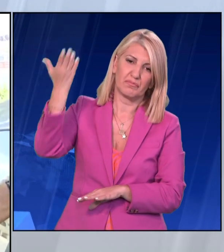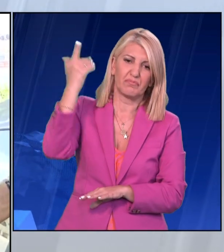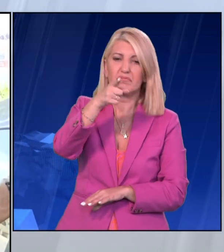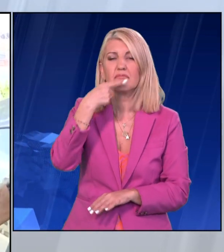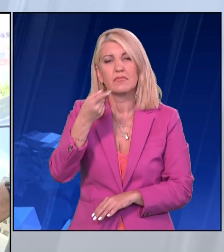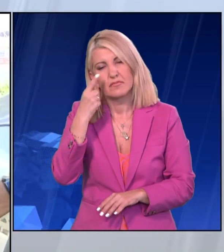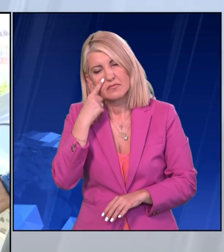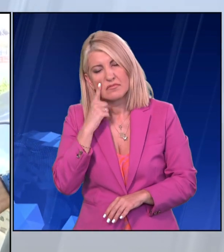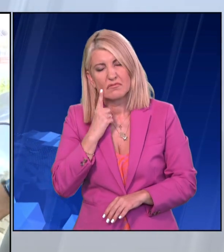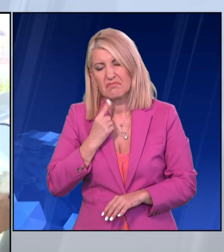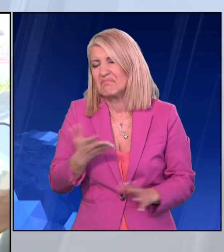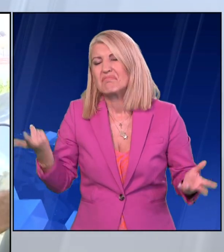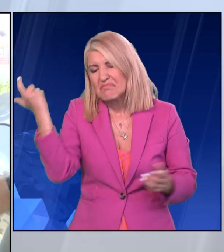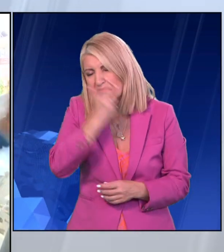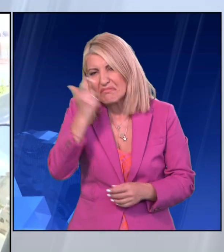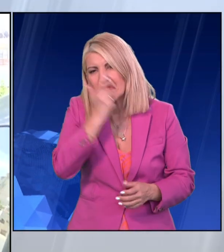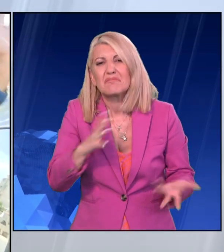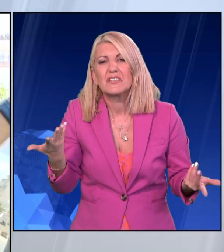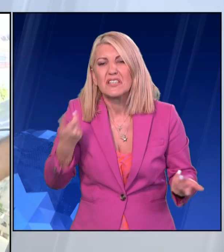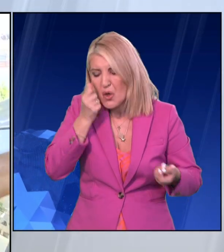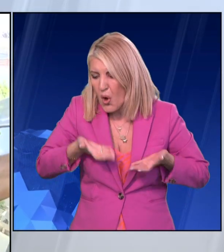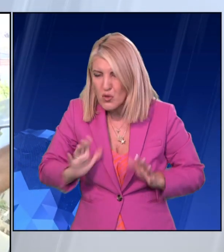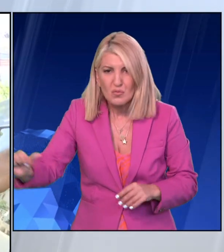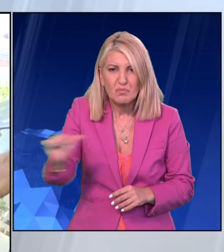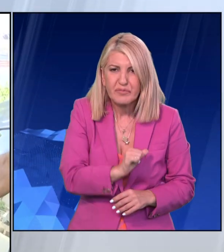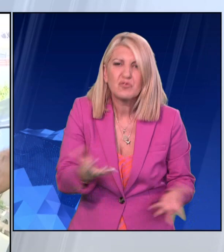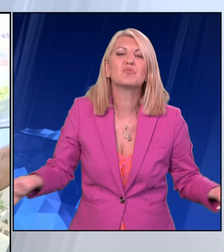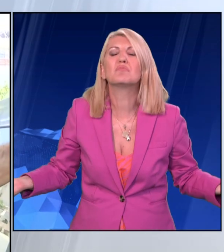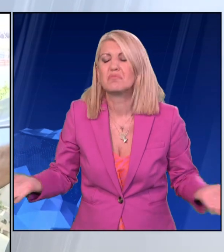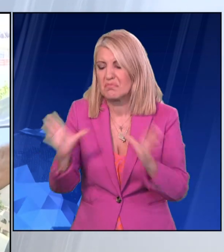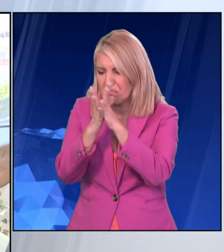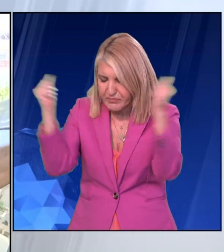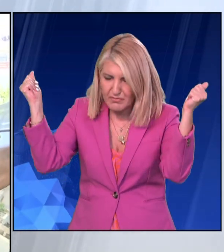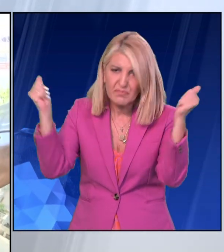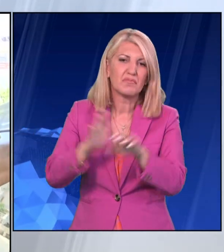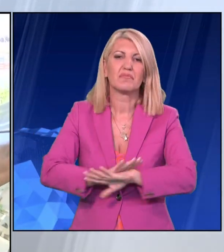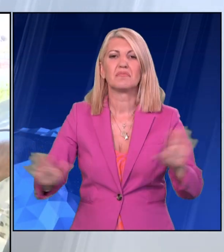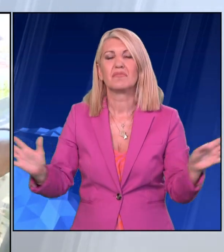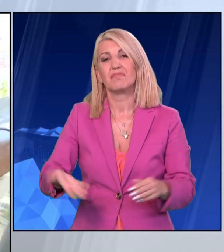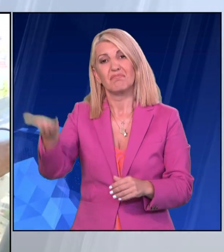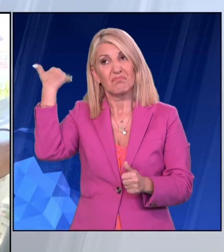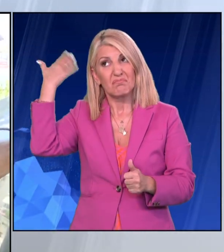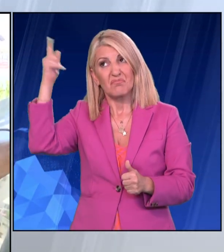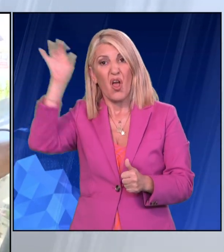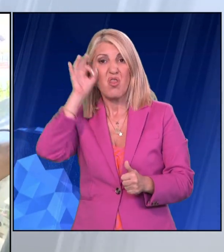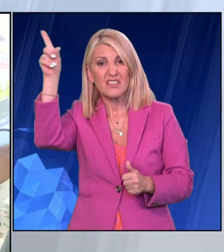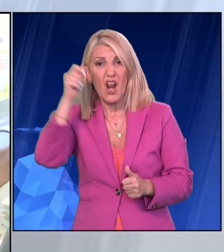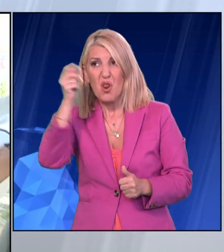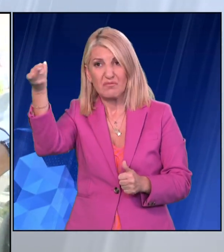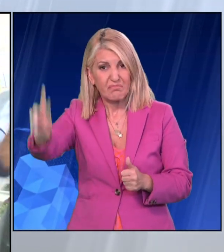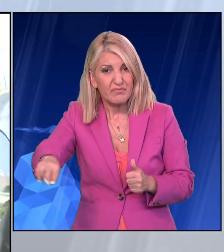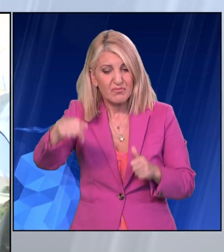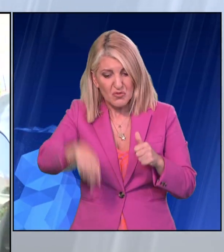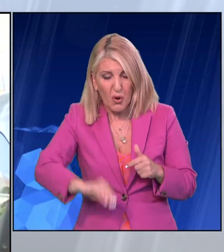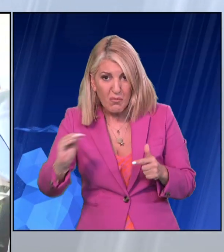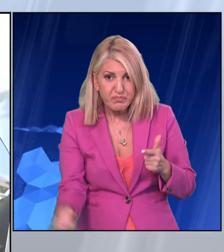χάσε το παιδί σου. Το κάθε παιδί. Προχθές ήταν ο Άκης στη Θεσσαλονίκη. Τώρα ήταν ο Μιχάλης ο ανιψός μου. Μεθαύριο θα είναι ένας άλλος. Είναι δυνατόν